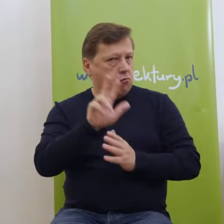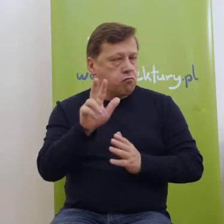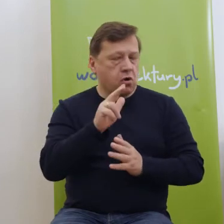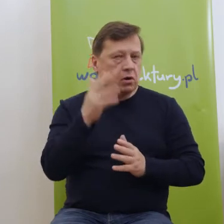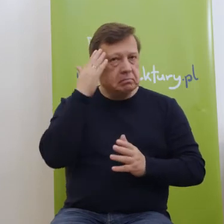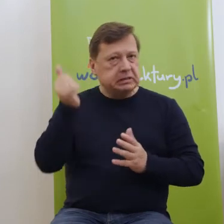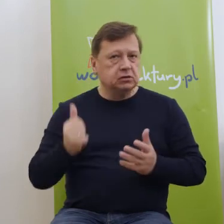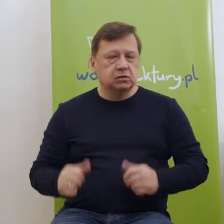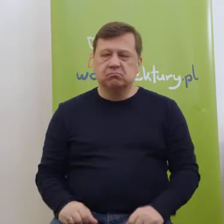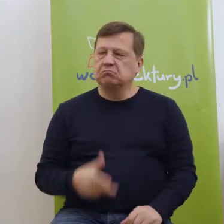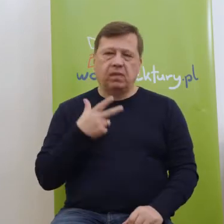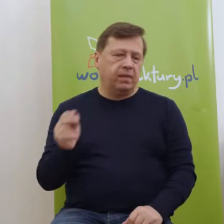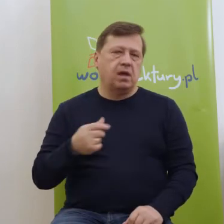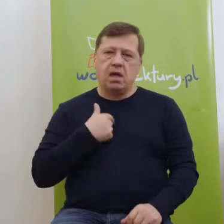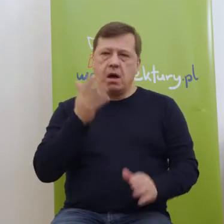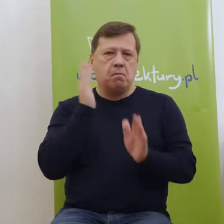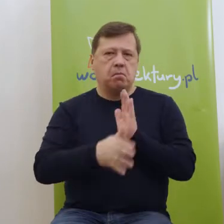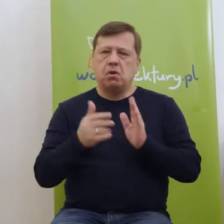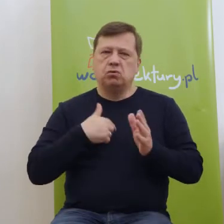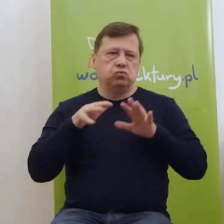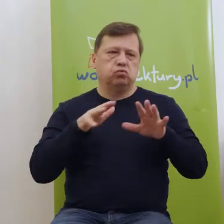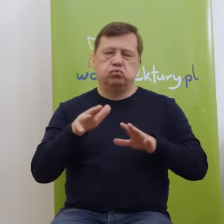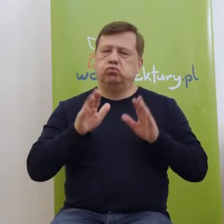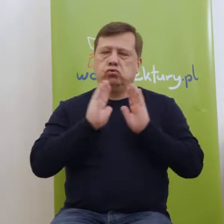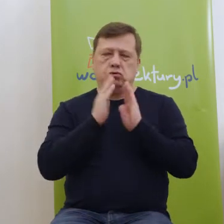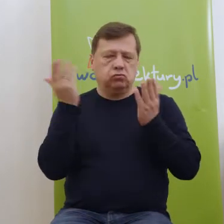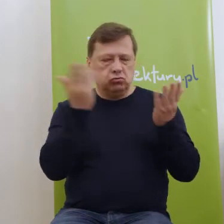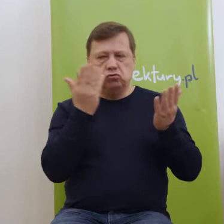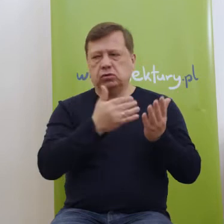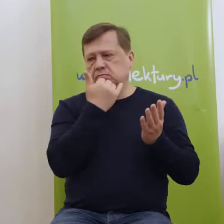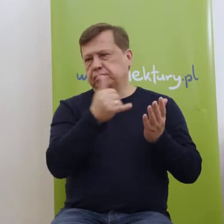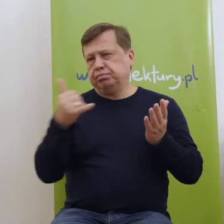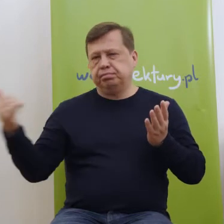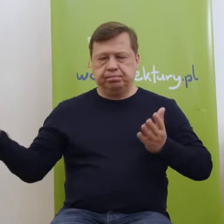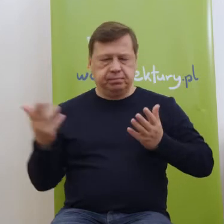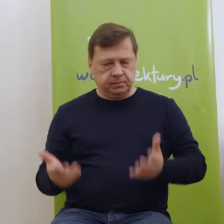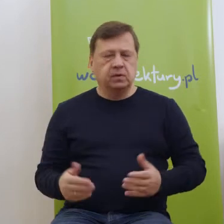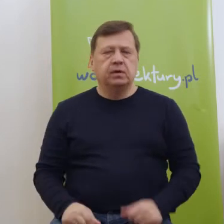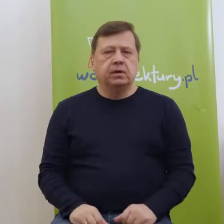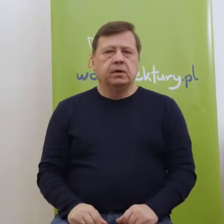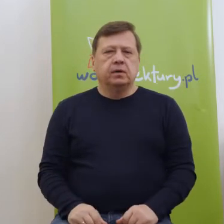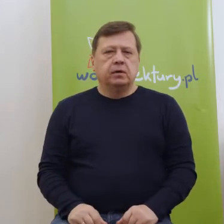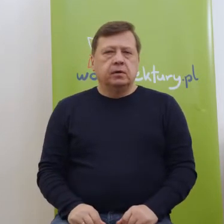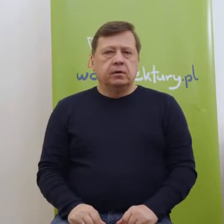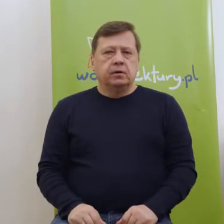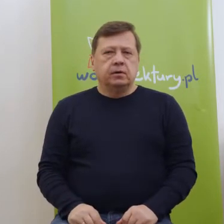Nie, ja po prostu bardzo dużo czytam. Mam po prostu takich autorów, których lubię i